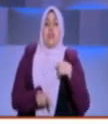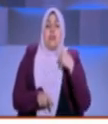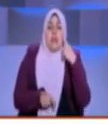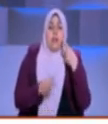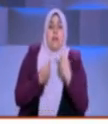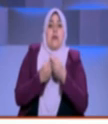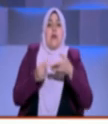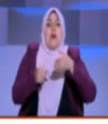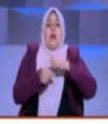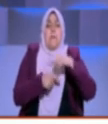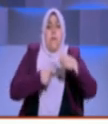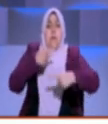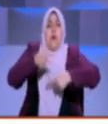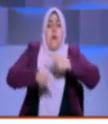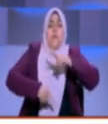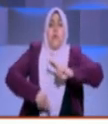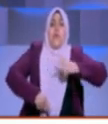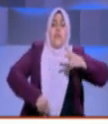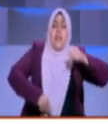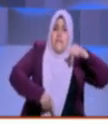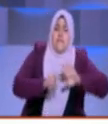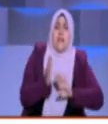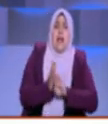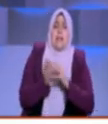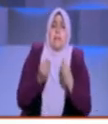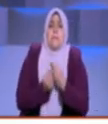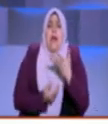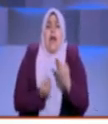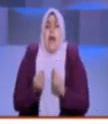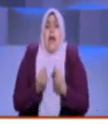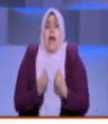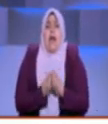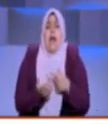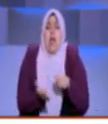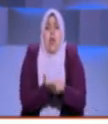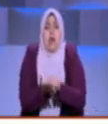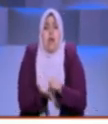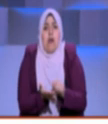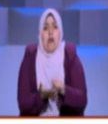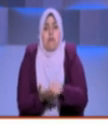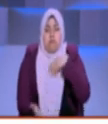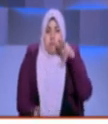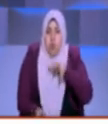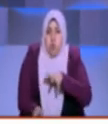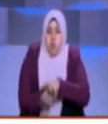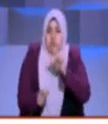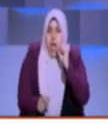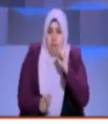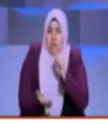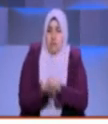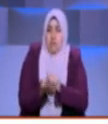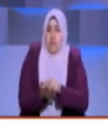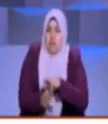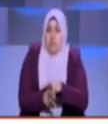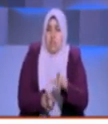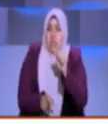يبدو مغايراً ومختلفاً إلى حد ما في طريقة التعامل مع الإجراءات الصارمة. صحيح هناك إجراءات فرضتها الحكومة